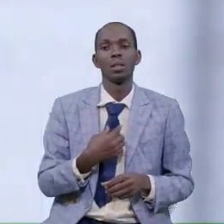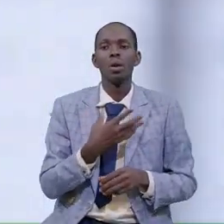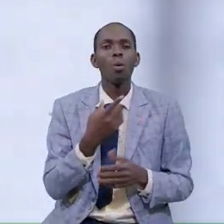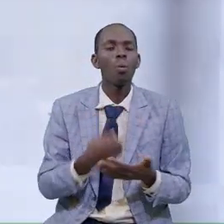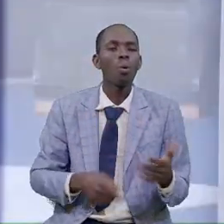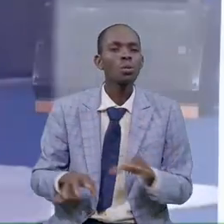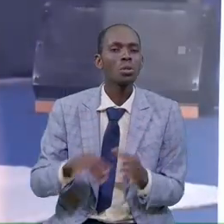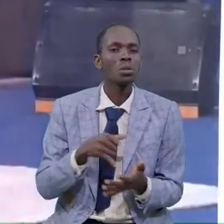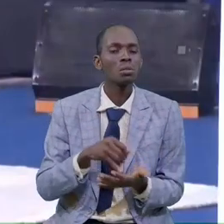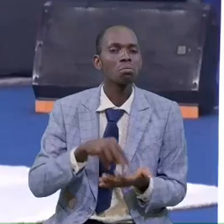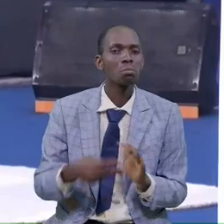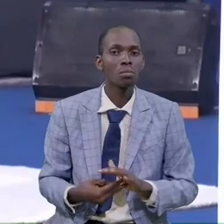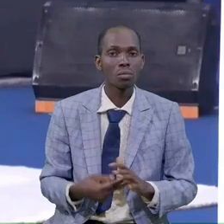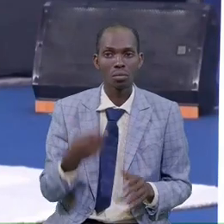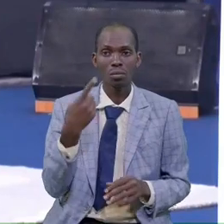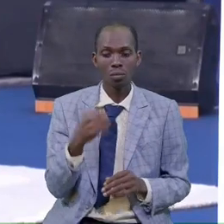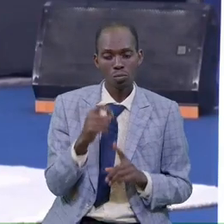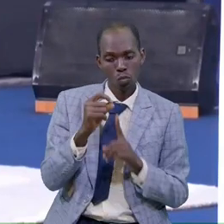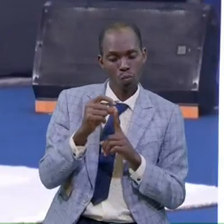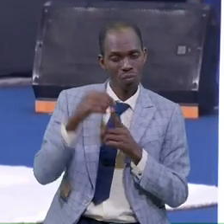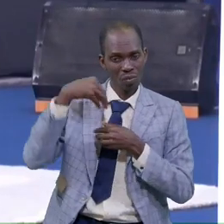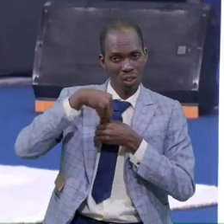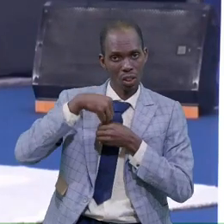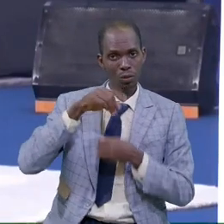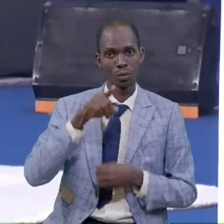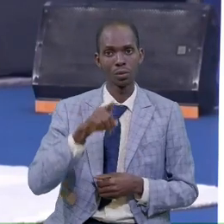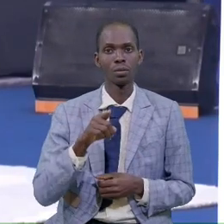dire? Le monde. Le monde intérieur.